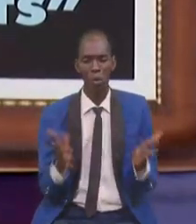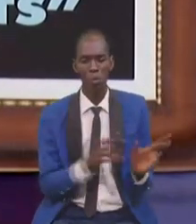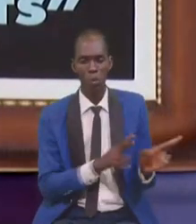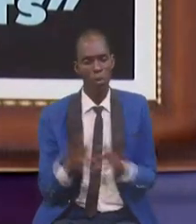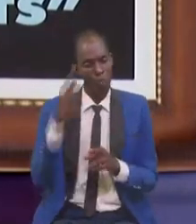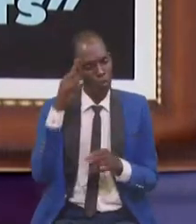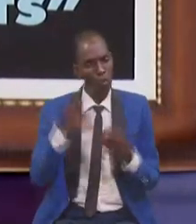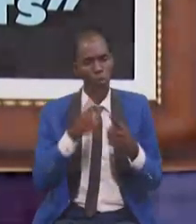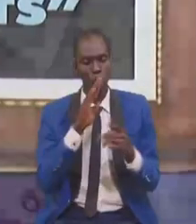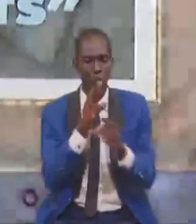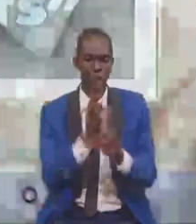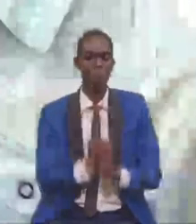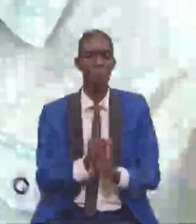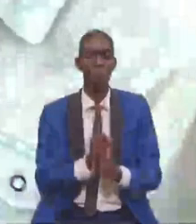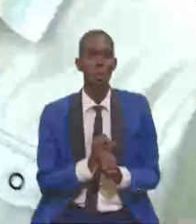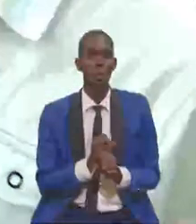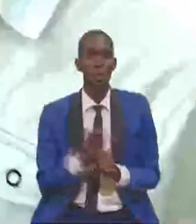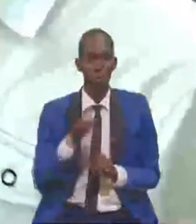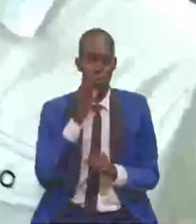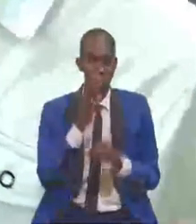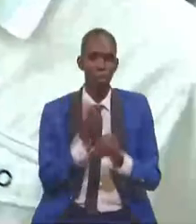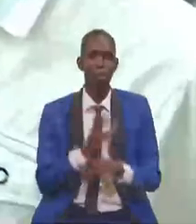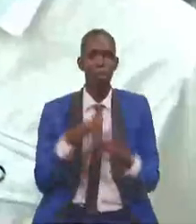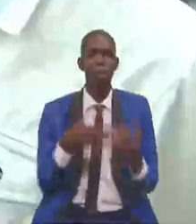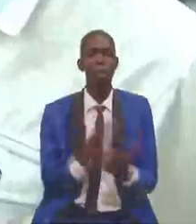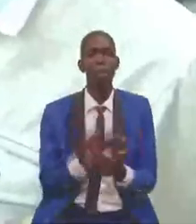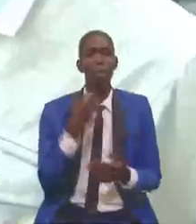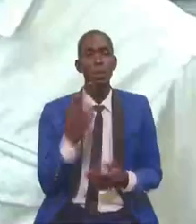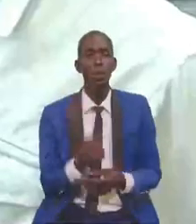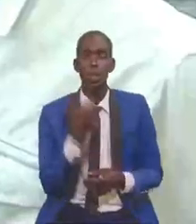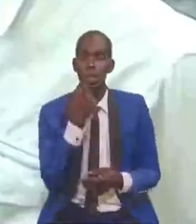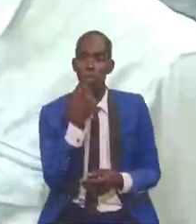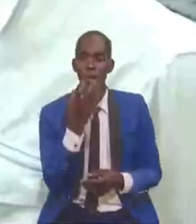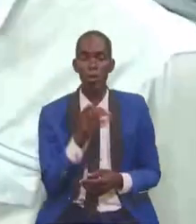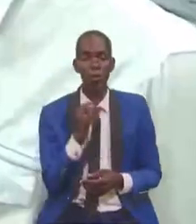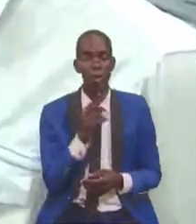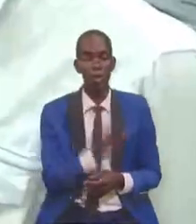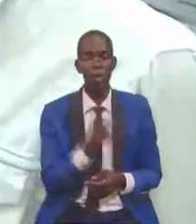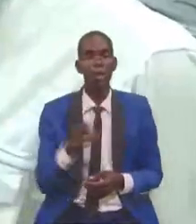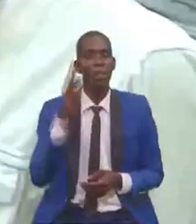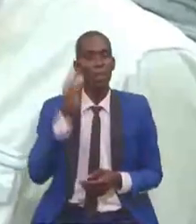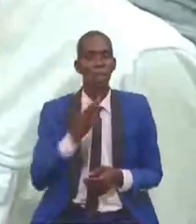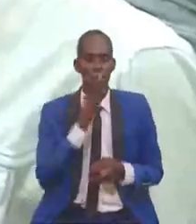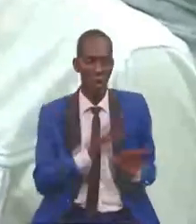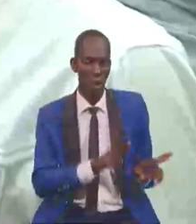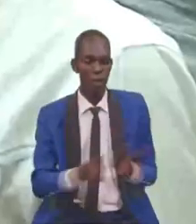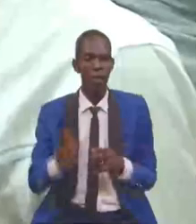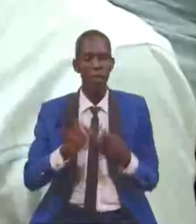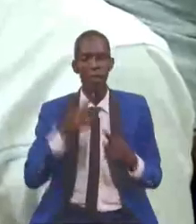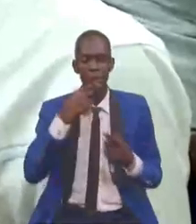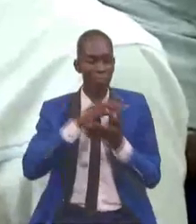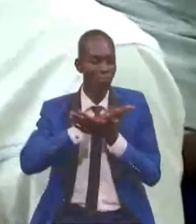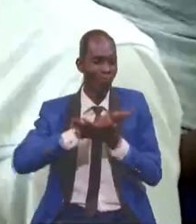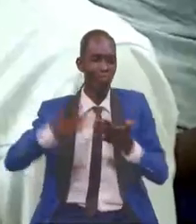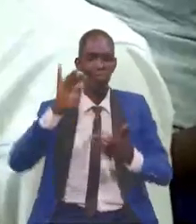de Dieu à réclamer. Vous allez les réclamer ce soir. Et la langue de ceux qui balbutient parlera vite